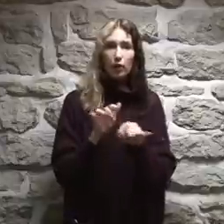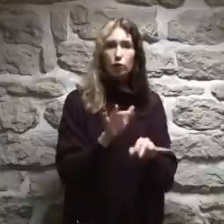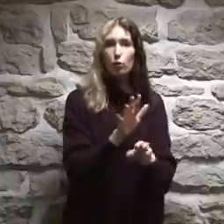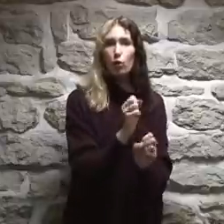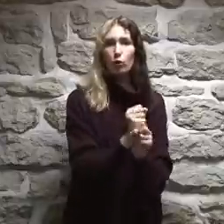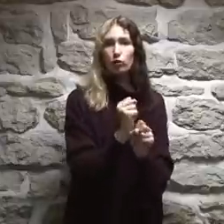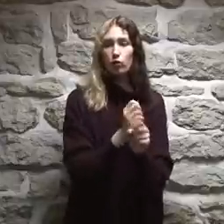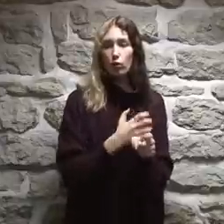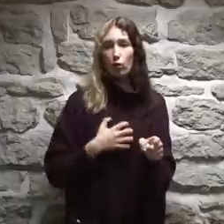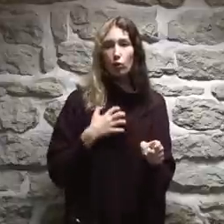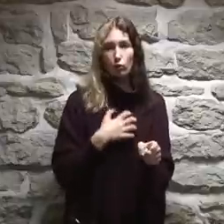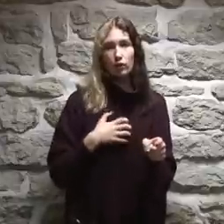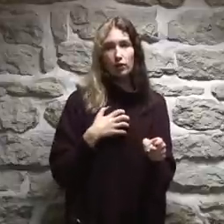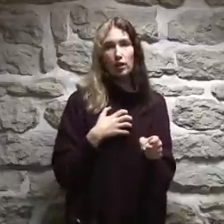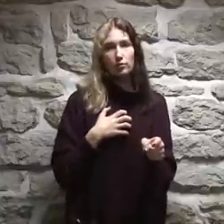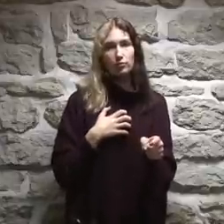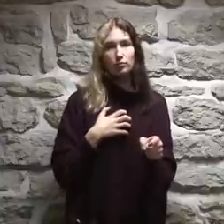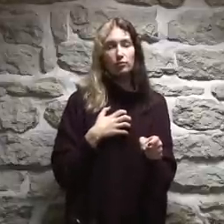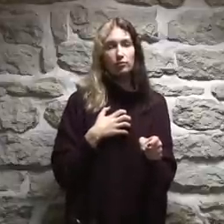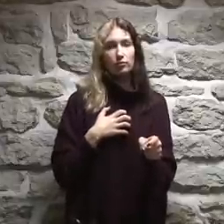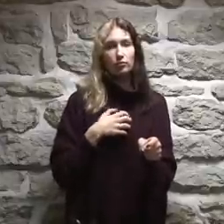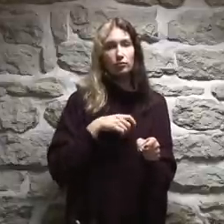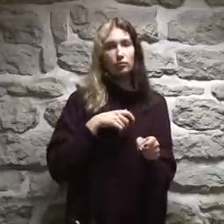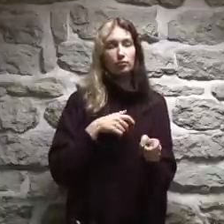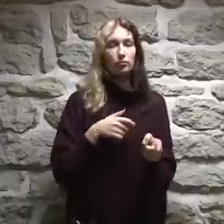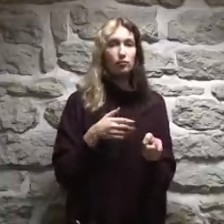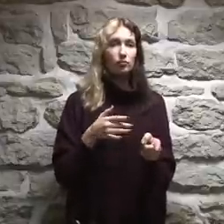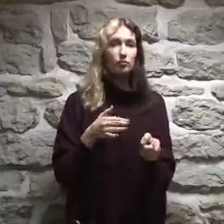on võimalik ka